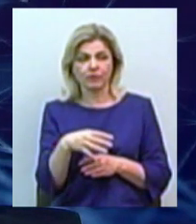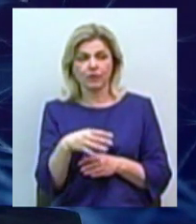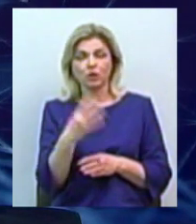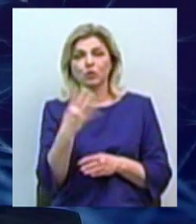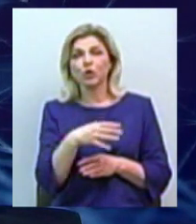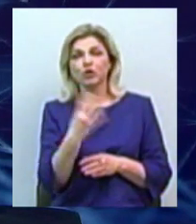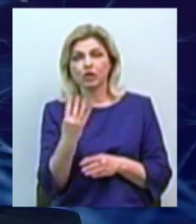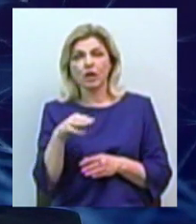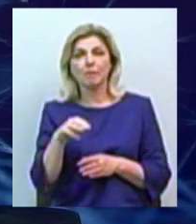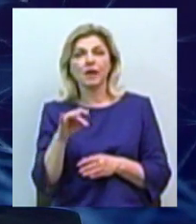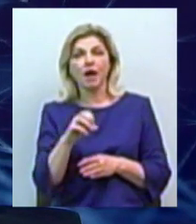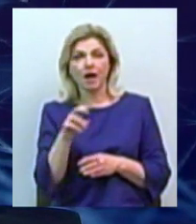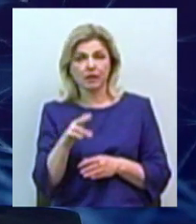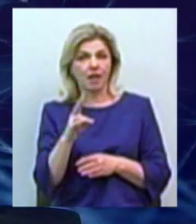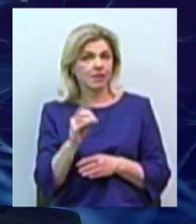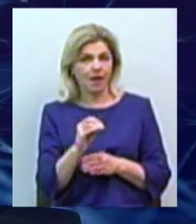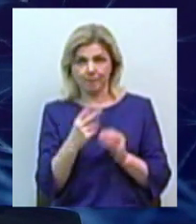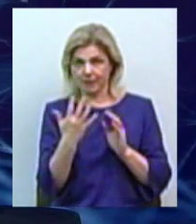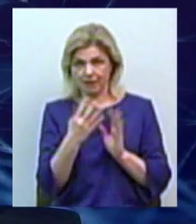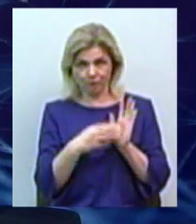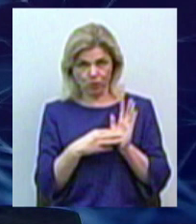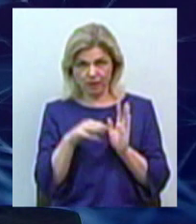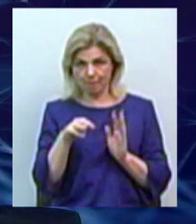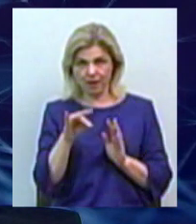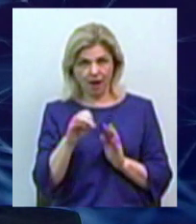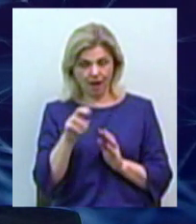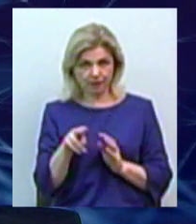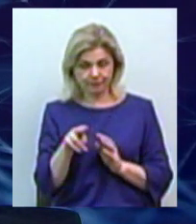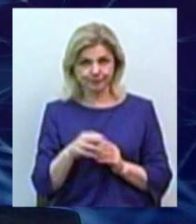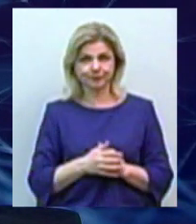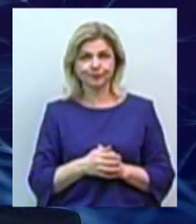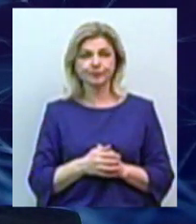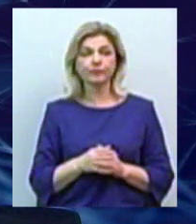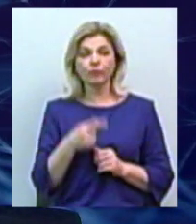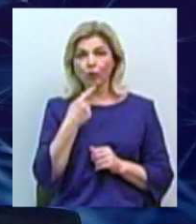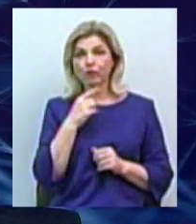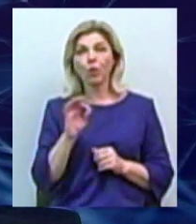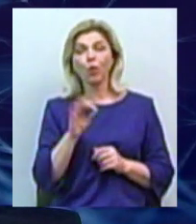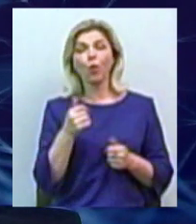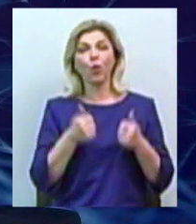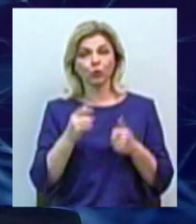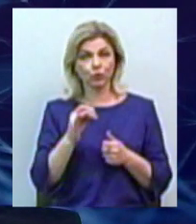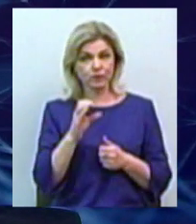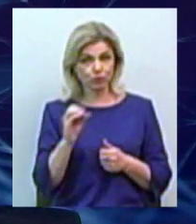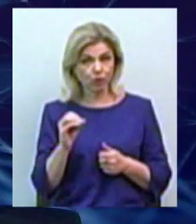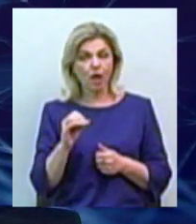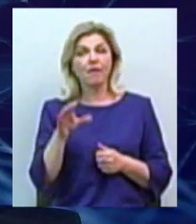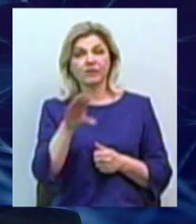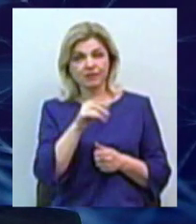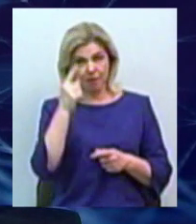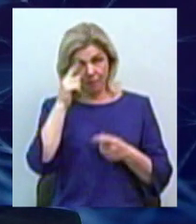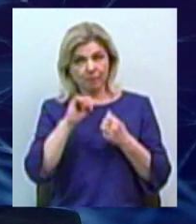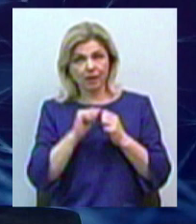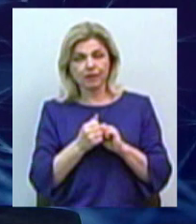4 мільярди, а не 58 мільярдів. Що стосується самого конкурсу, то ви пам'ятаєте, і ми всі пам'ятаємо,